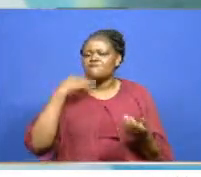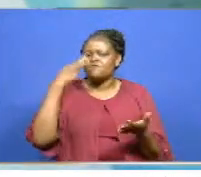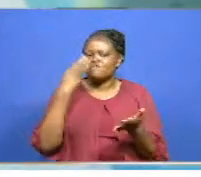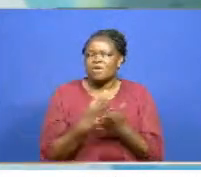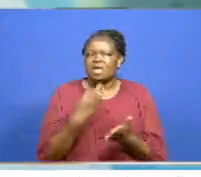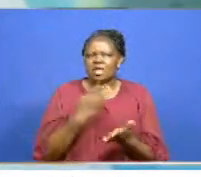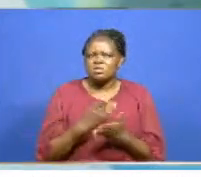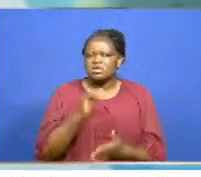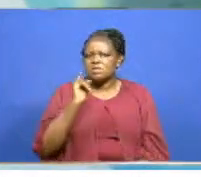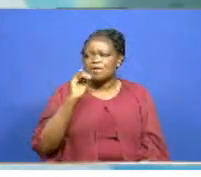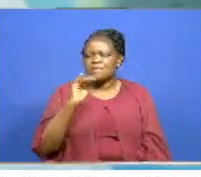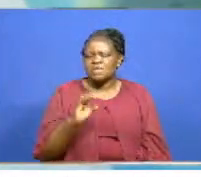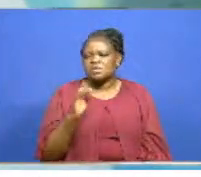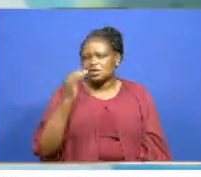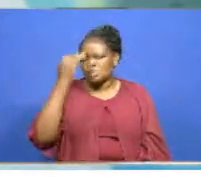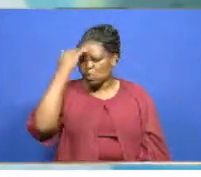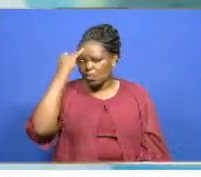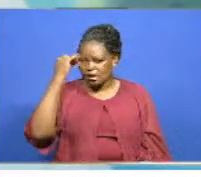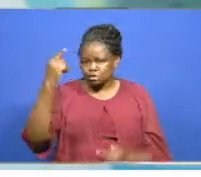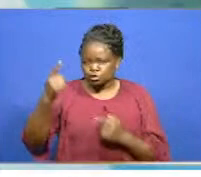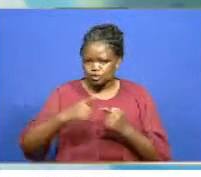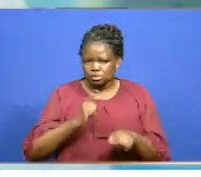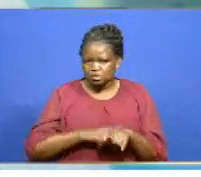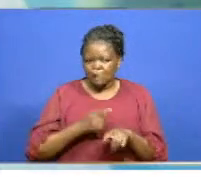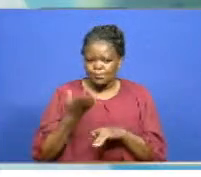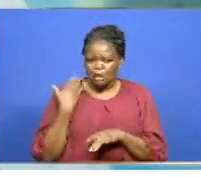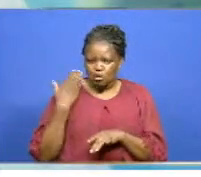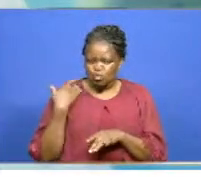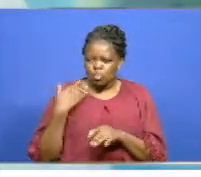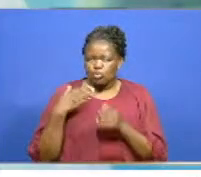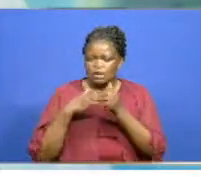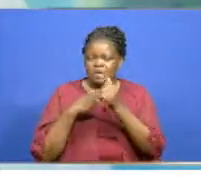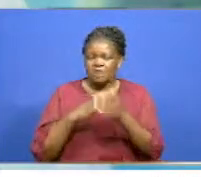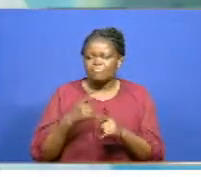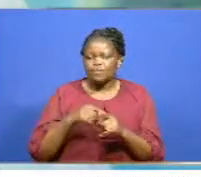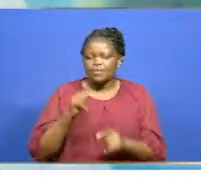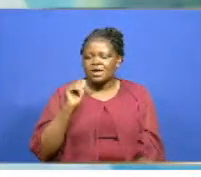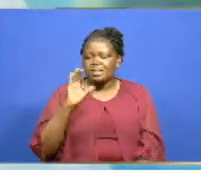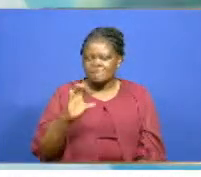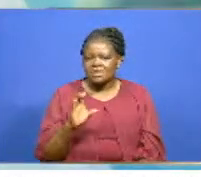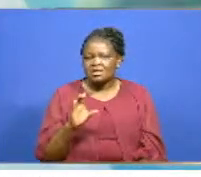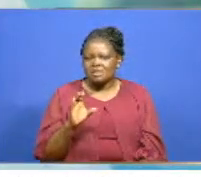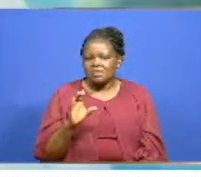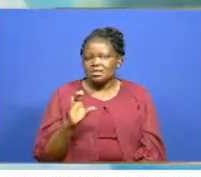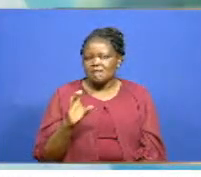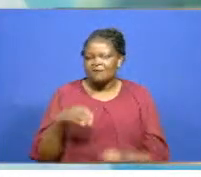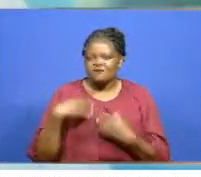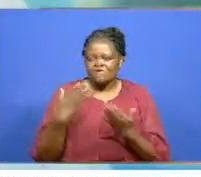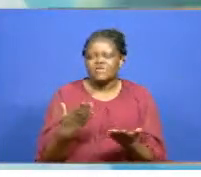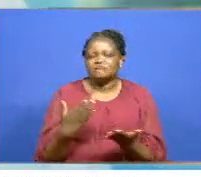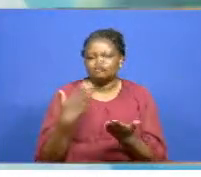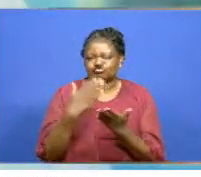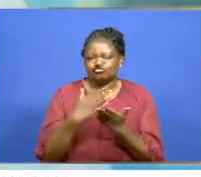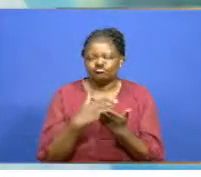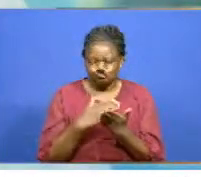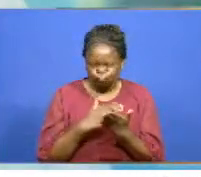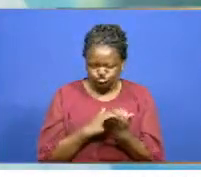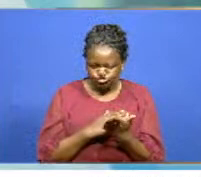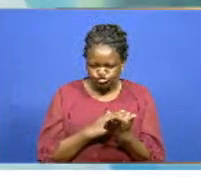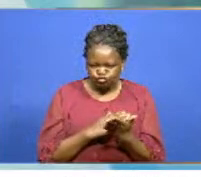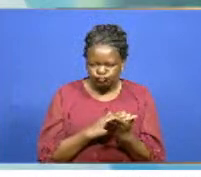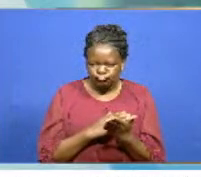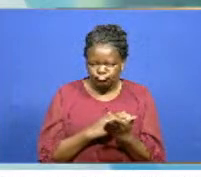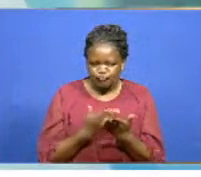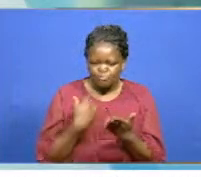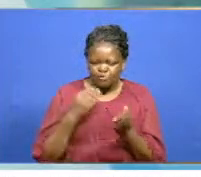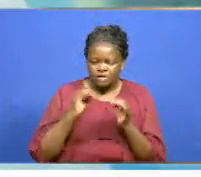ya IEBC? Manake muda mfupi uliopita ni kwamba kiongozi wa ANC Musalia Mudavadi ametoa tu taarifa kabla ya ule uchaguzi na kusema